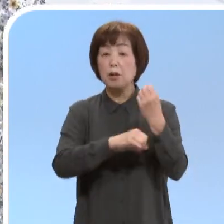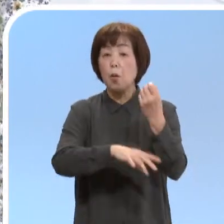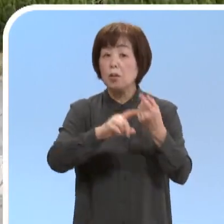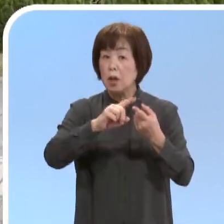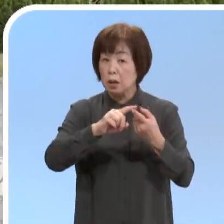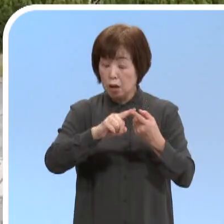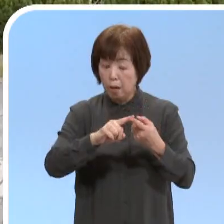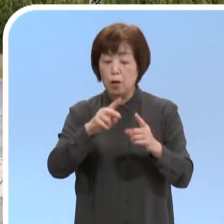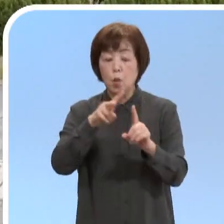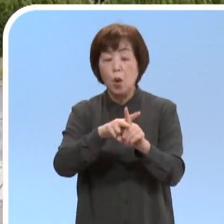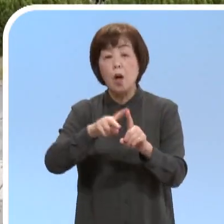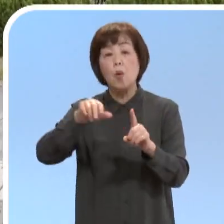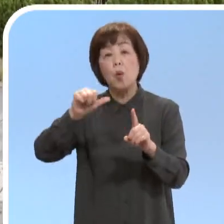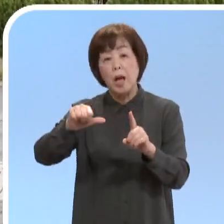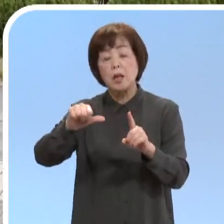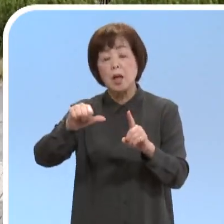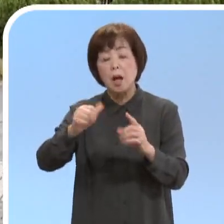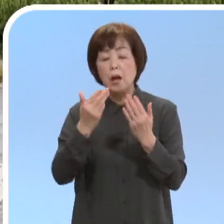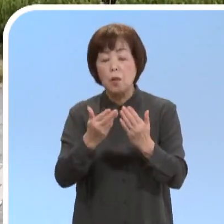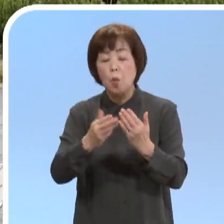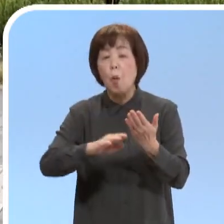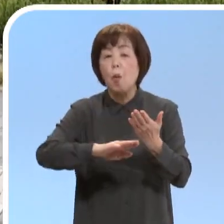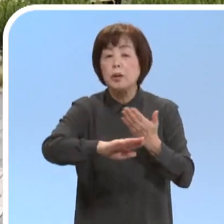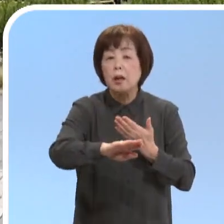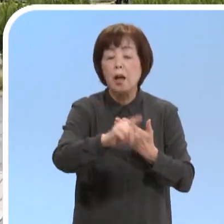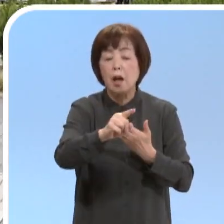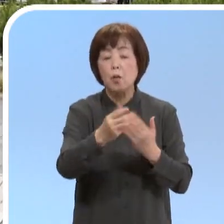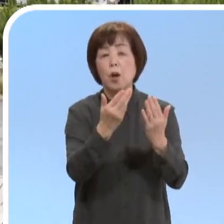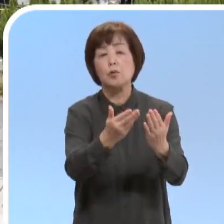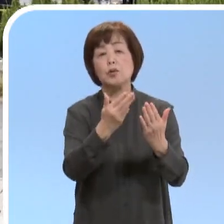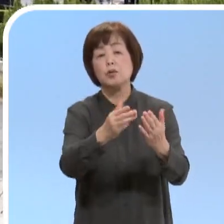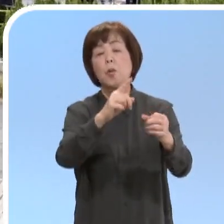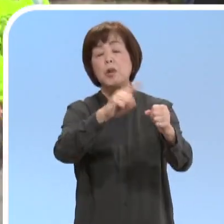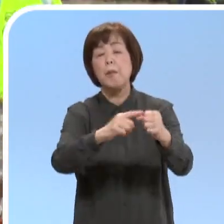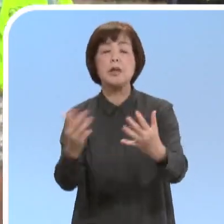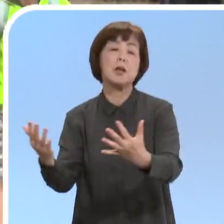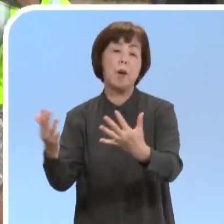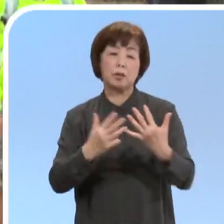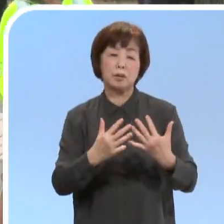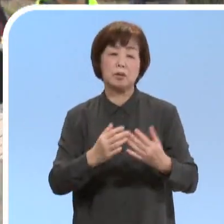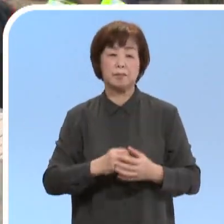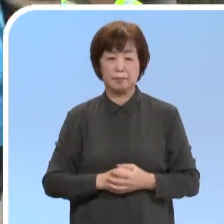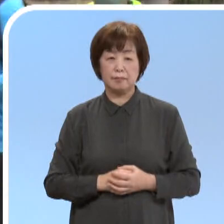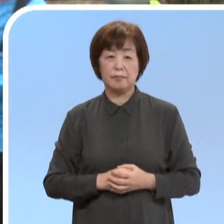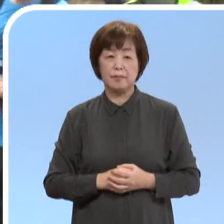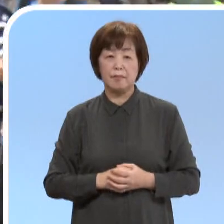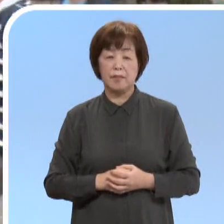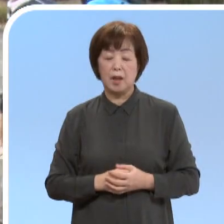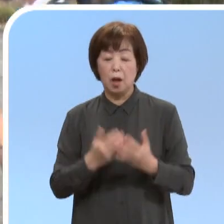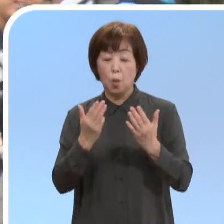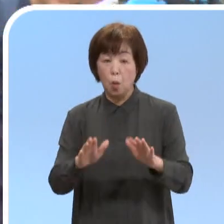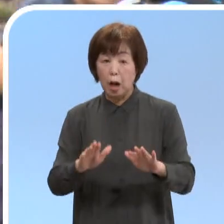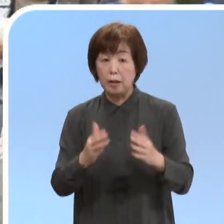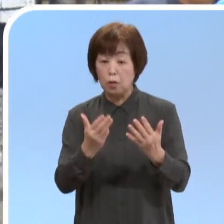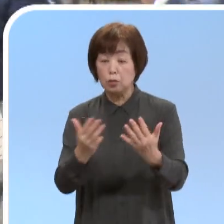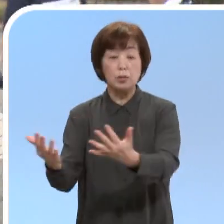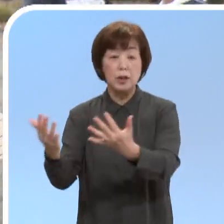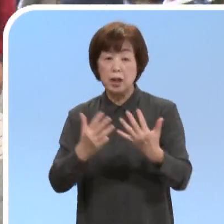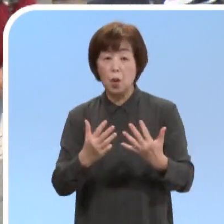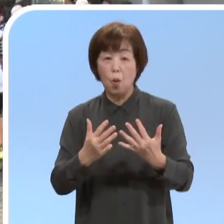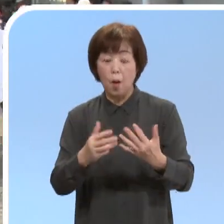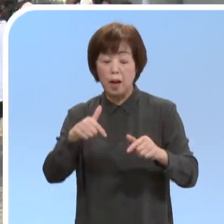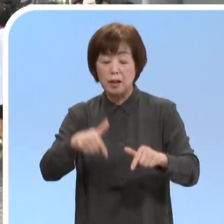にはですね小学校5年生が公害学習で来るんですけどはい公害学習でやってきたのは